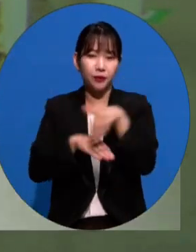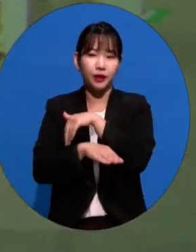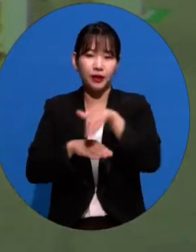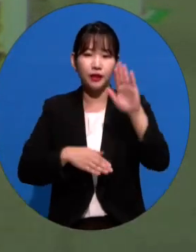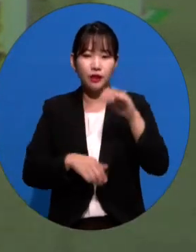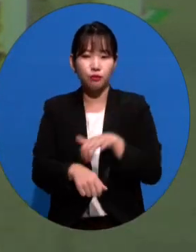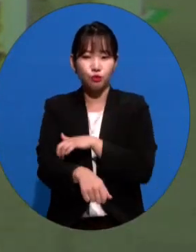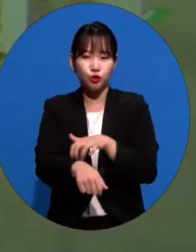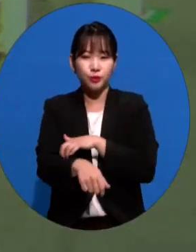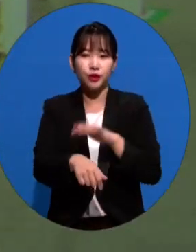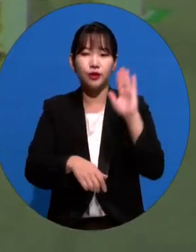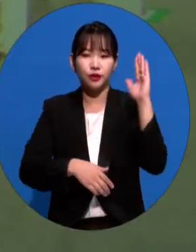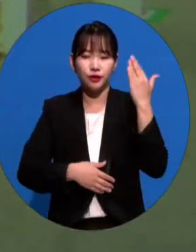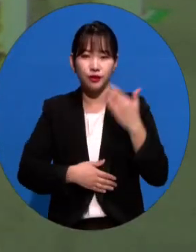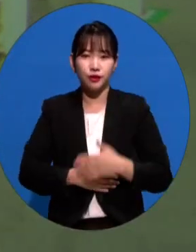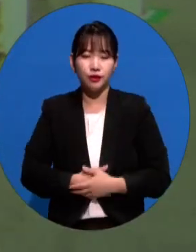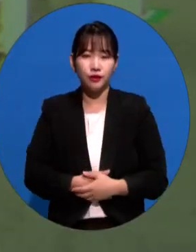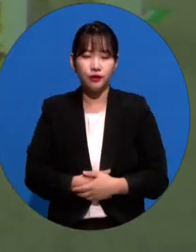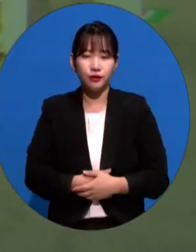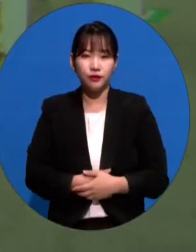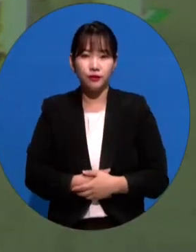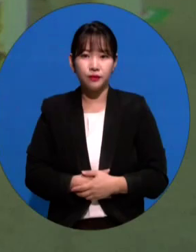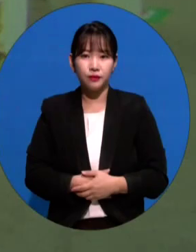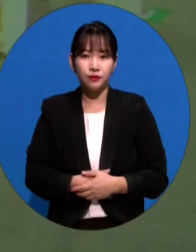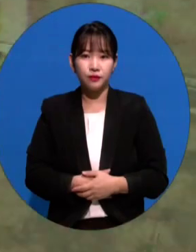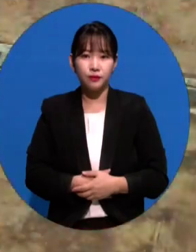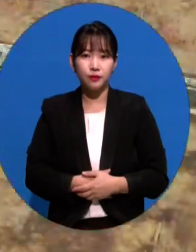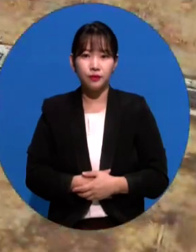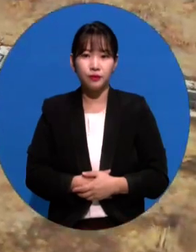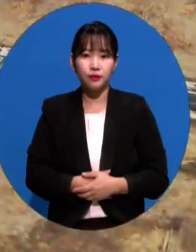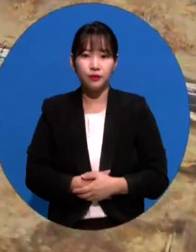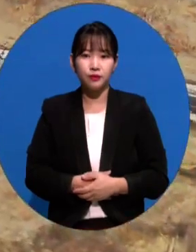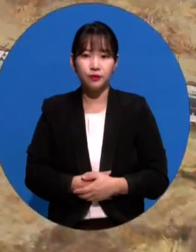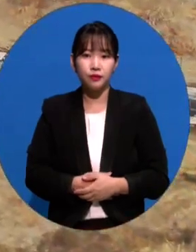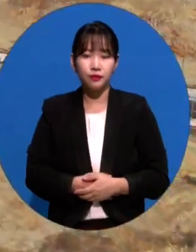하는 불편이 예상됩니다. 문현철 기자입니다.